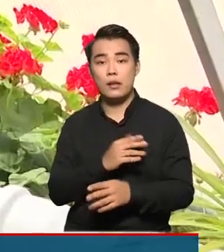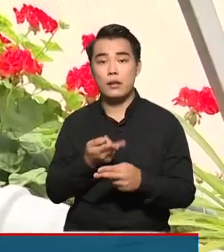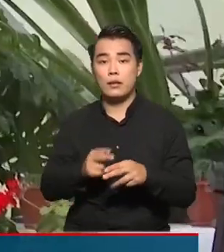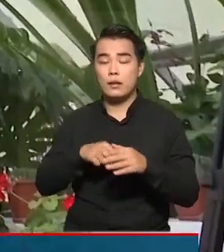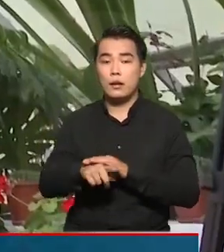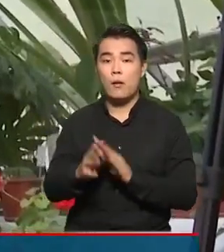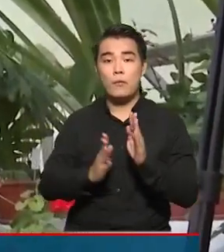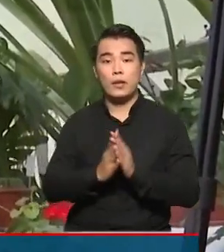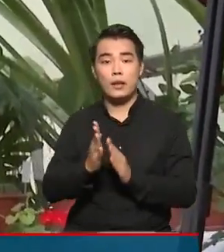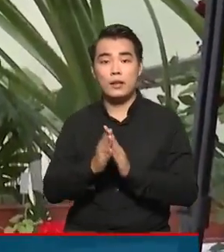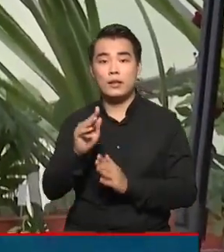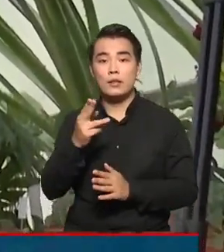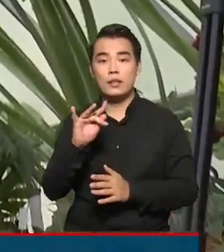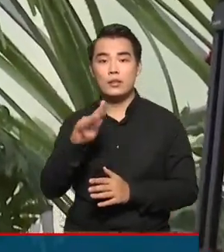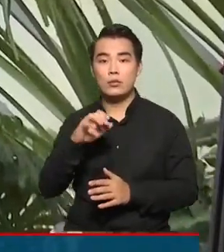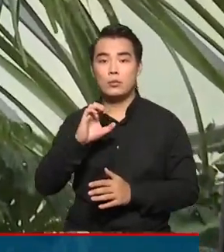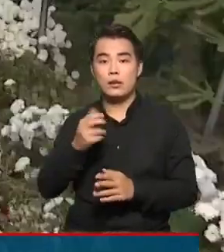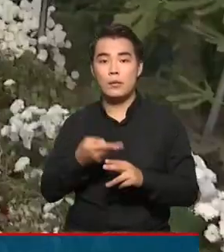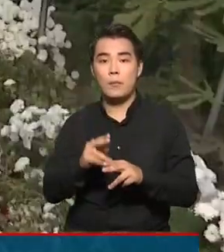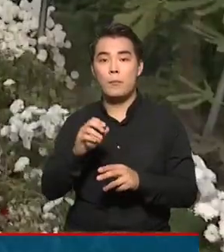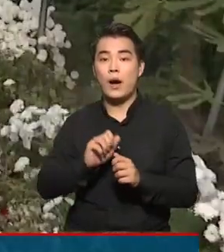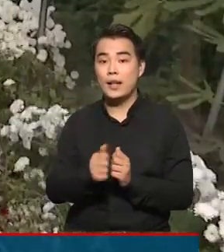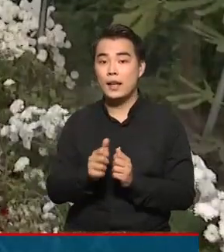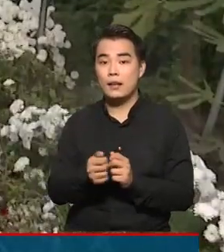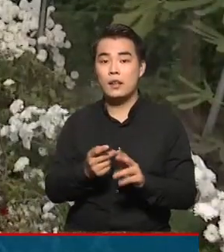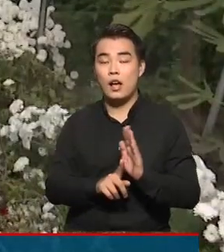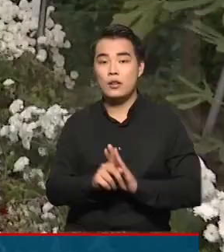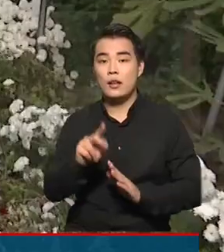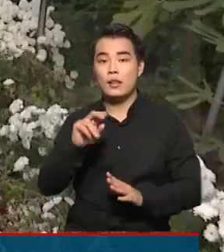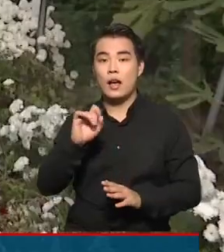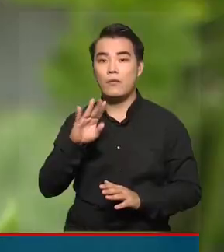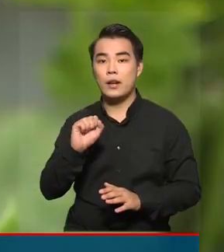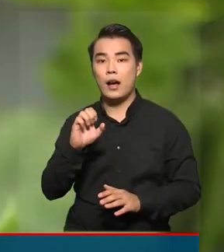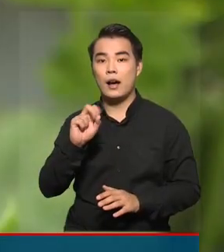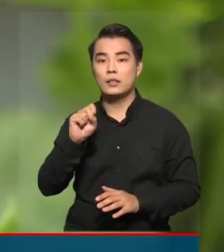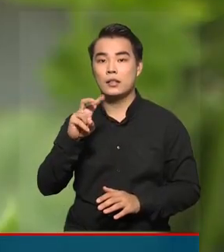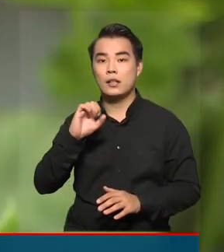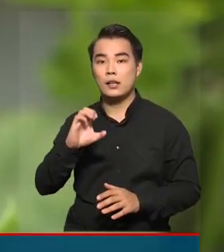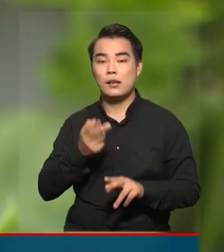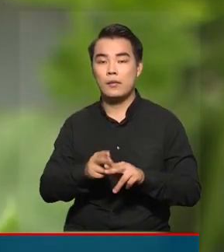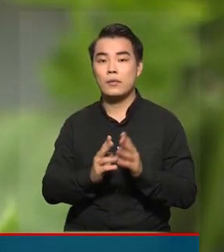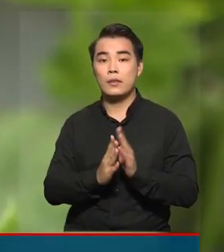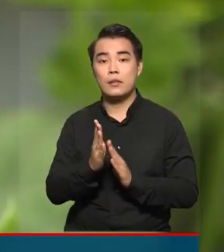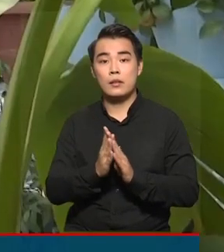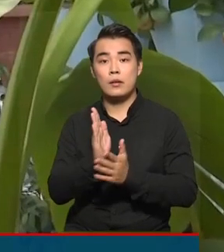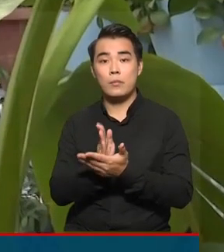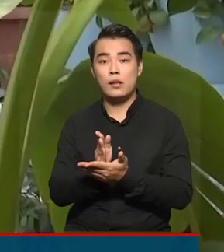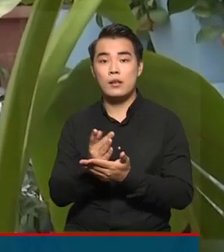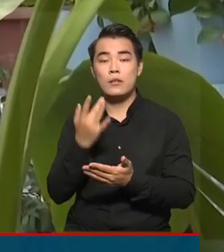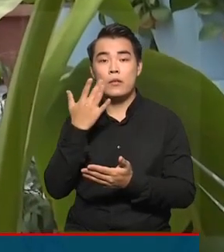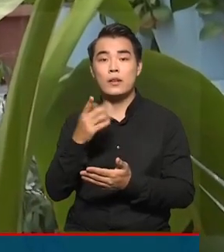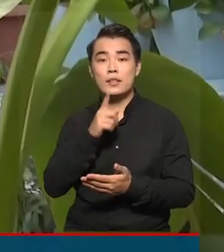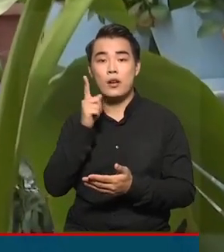Тропикалық белдеуде цитрус жемістері мен мандариннен бастап, лавр, ананас және киви көшеттері жайқалып тұр. Мәңгілік жасыл